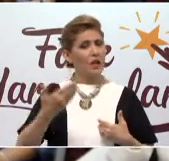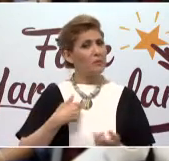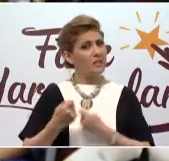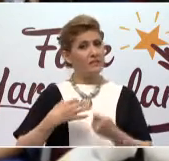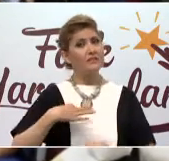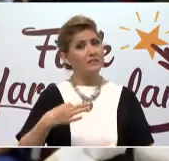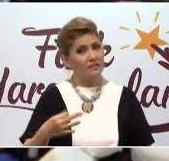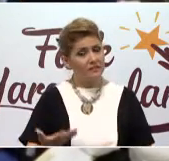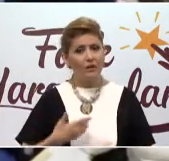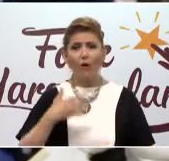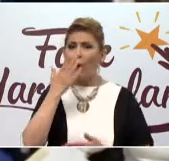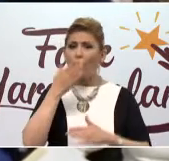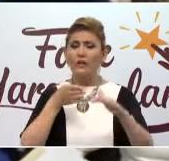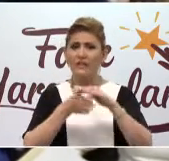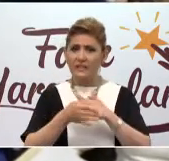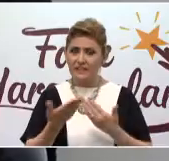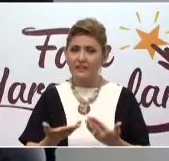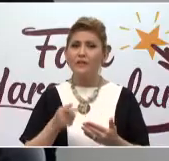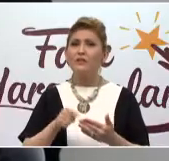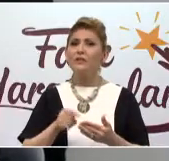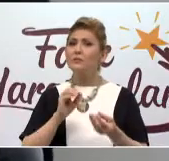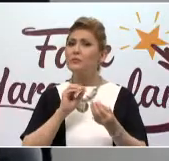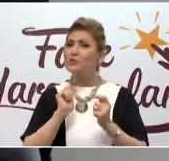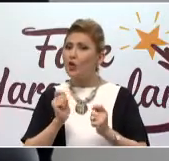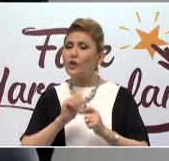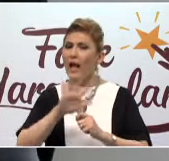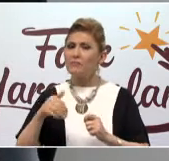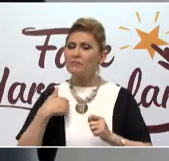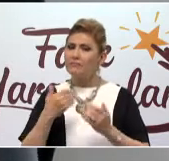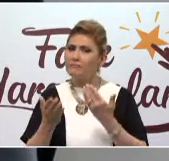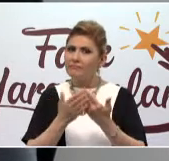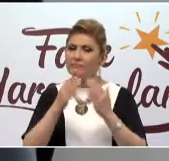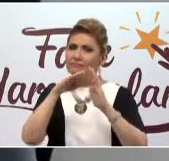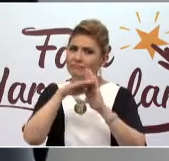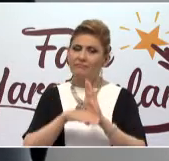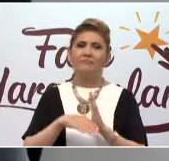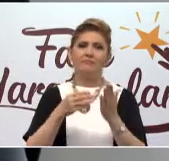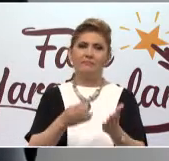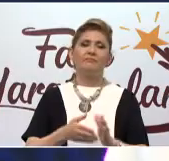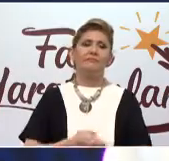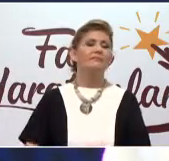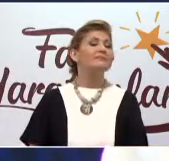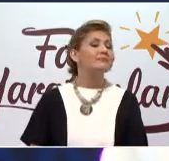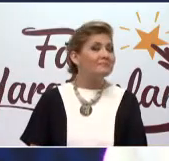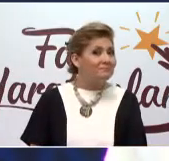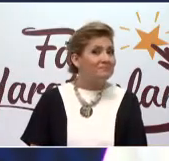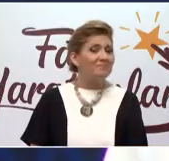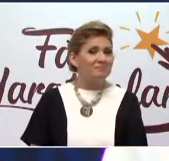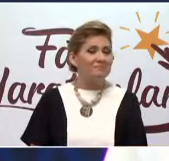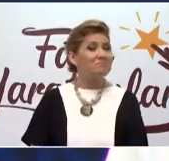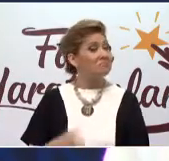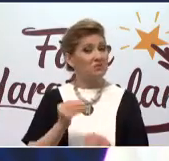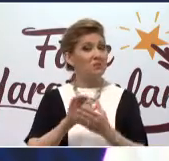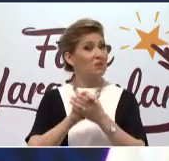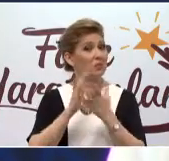alımda, okullara girişlerinde karşılaştıkları zorlukları birazcık ekart etmek artık. Evet. Azaltmak bu şekilde vallahi oluyor. Vallahi tebrik ederim size.